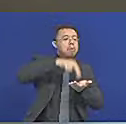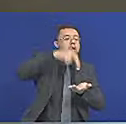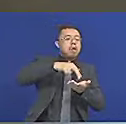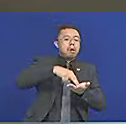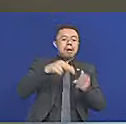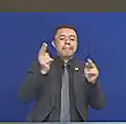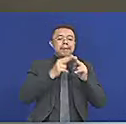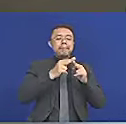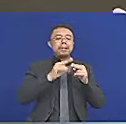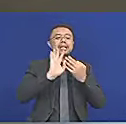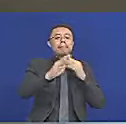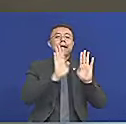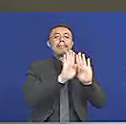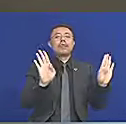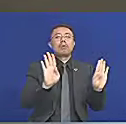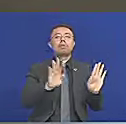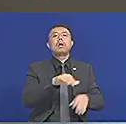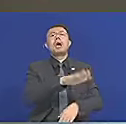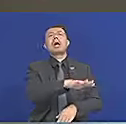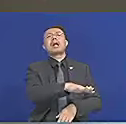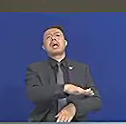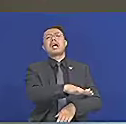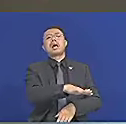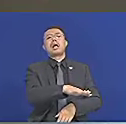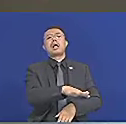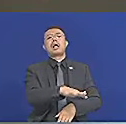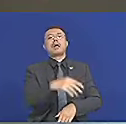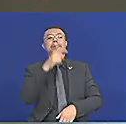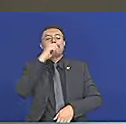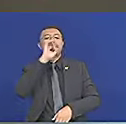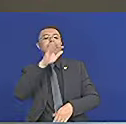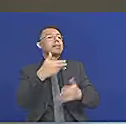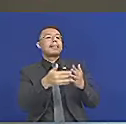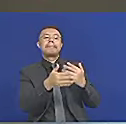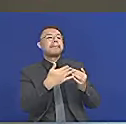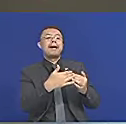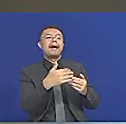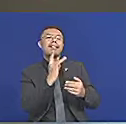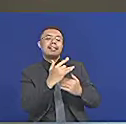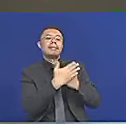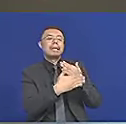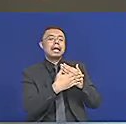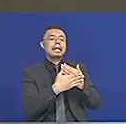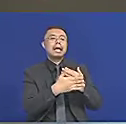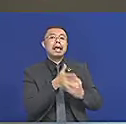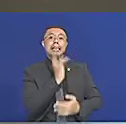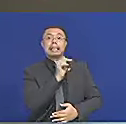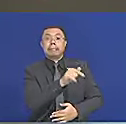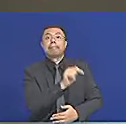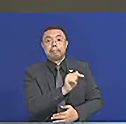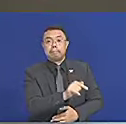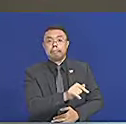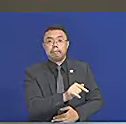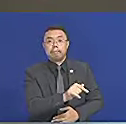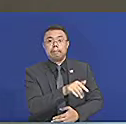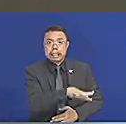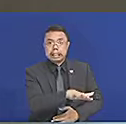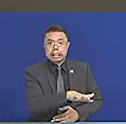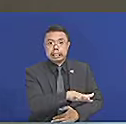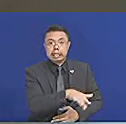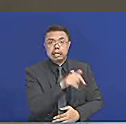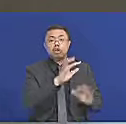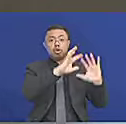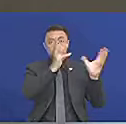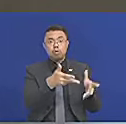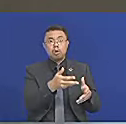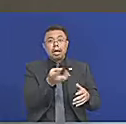pintu. Kecil, tapi gak apa-apa, papa sayang. Apa terus begitu? Ini dunia